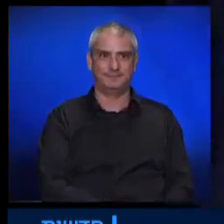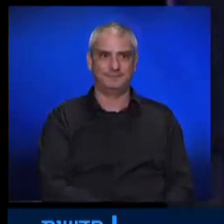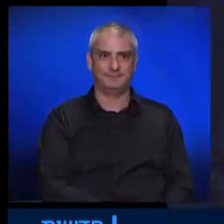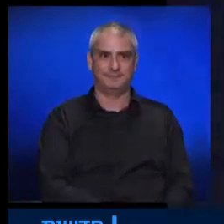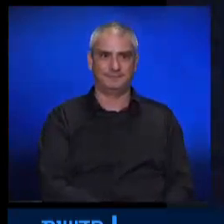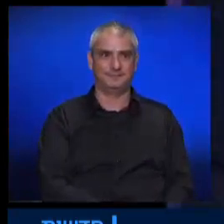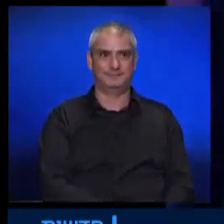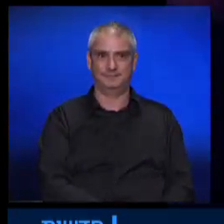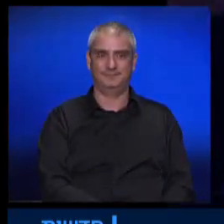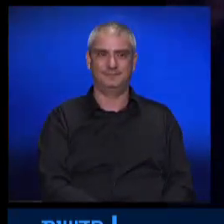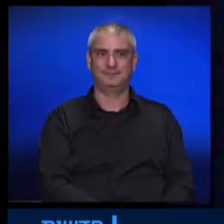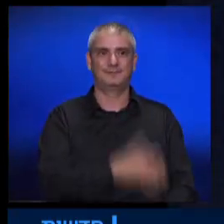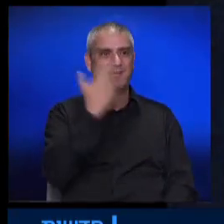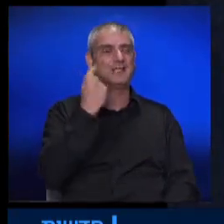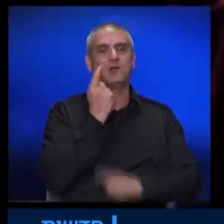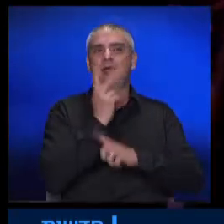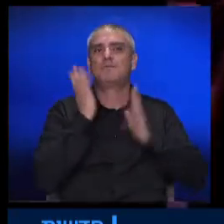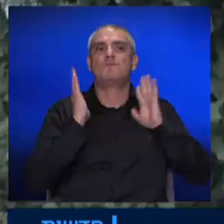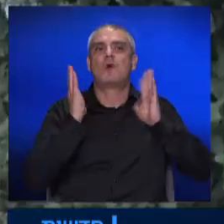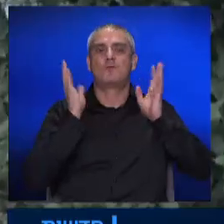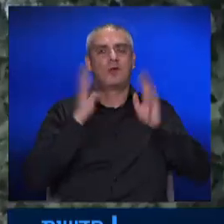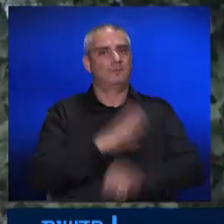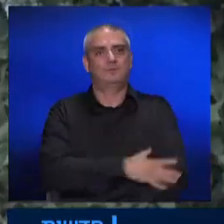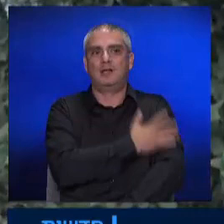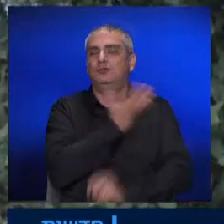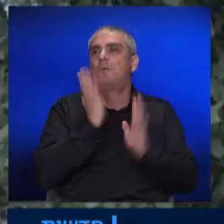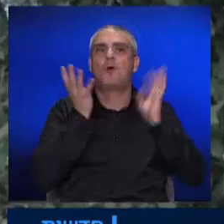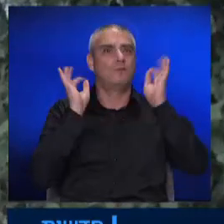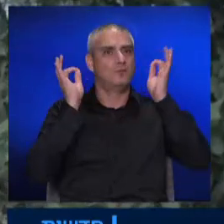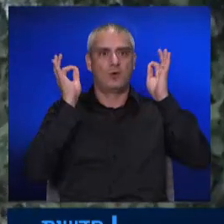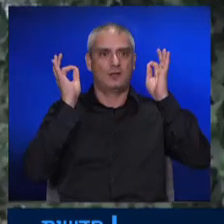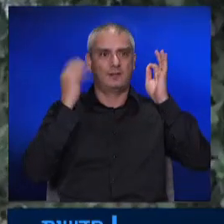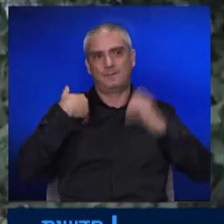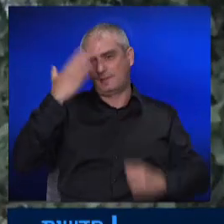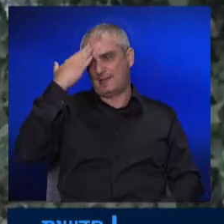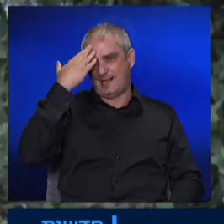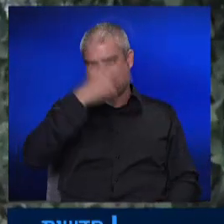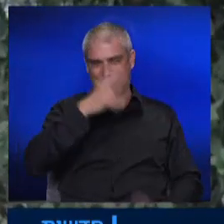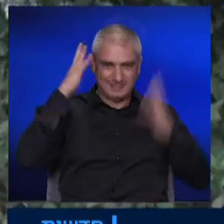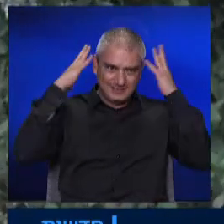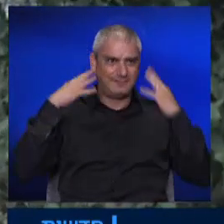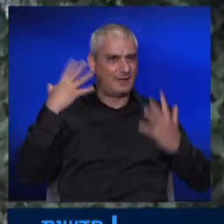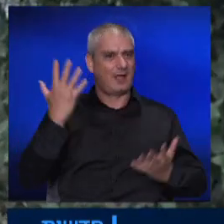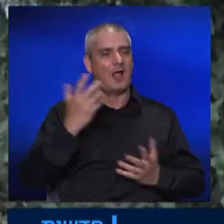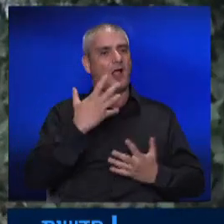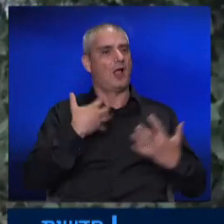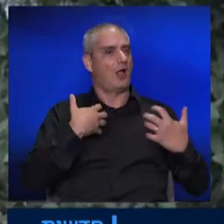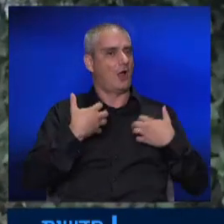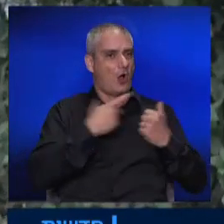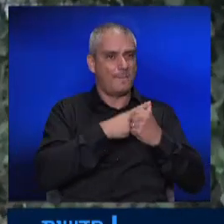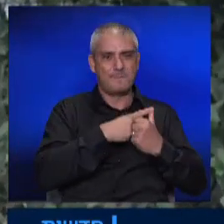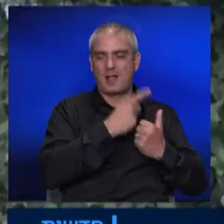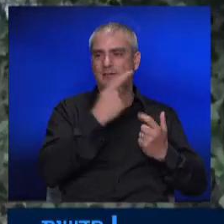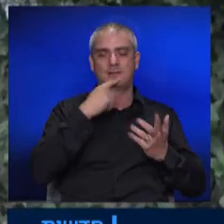אלה היו רגעים מאוד מאוד מרגשים, מאוד מיוחדים. הכרתי את צביקה האומן, צביקה המלודיסט,